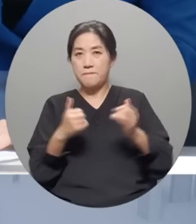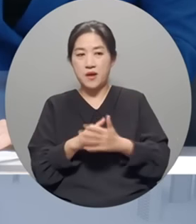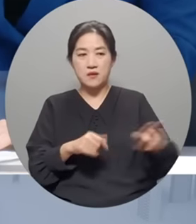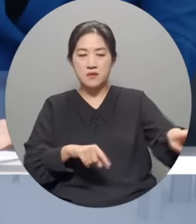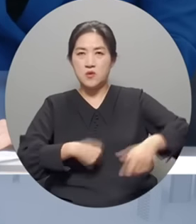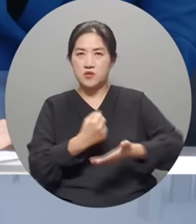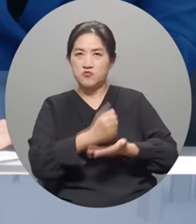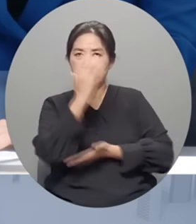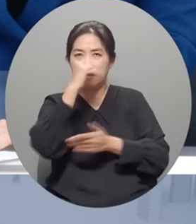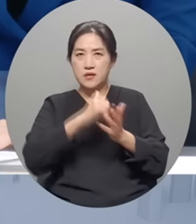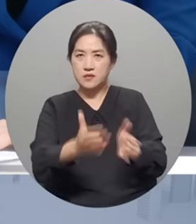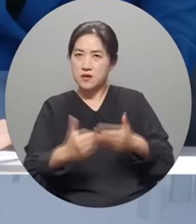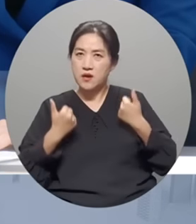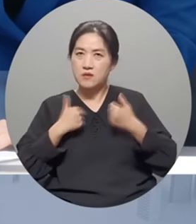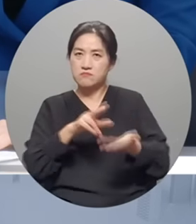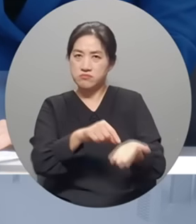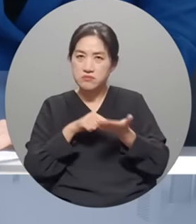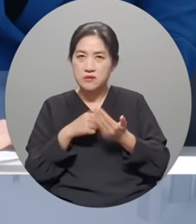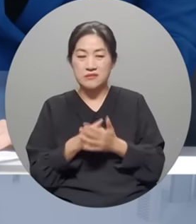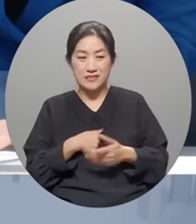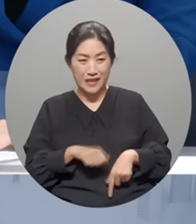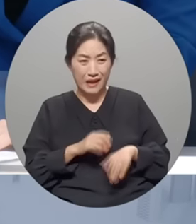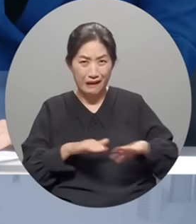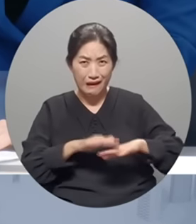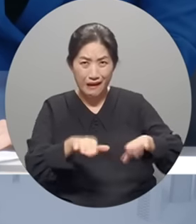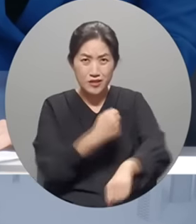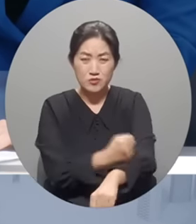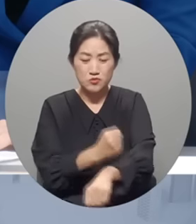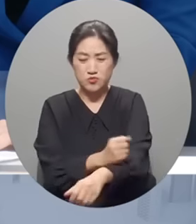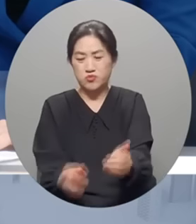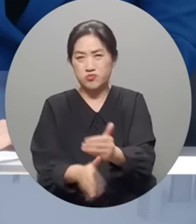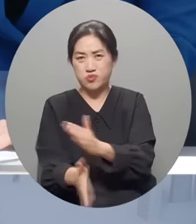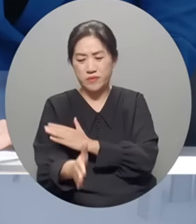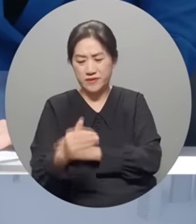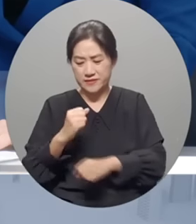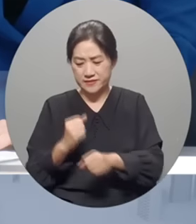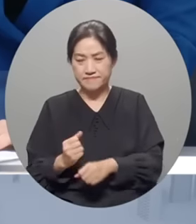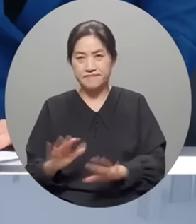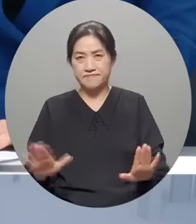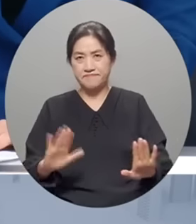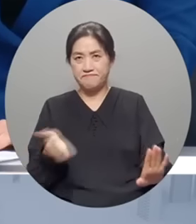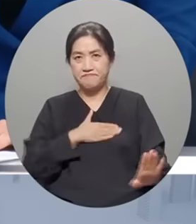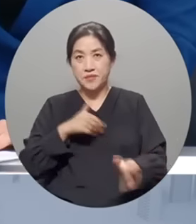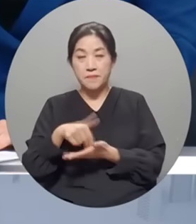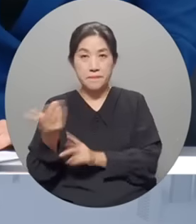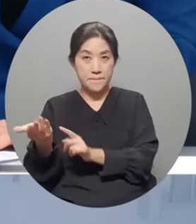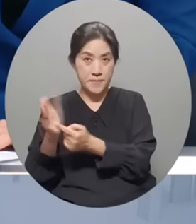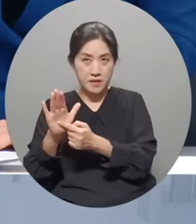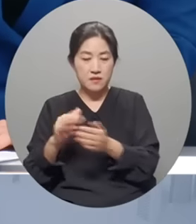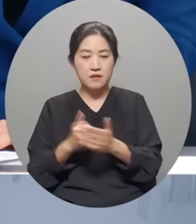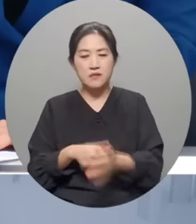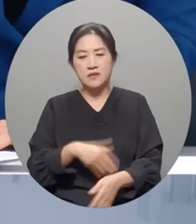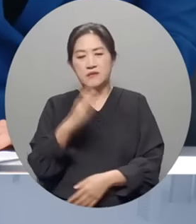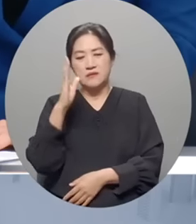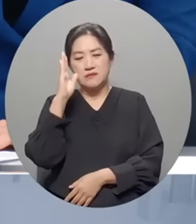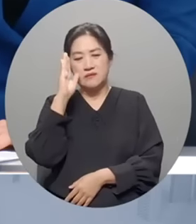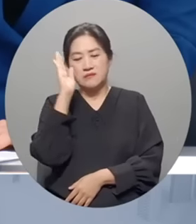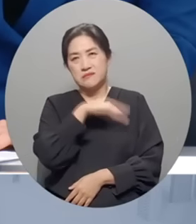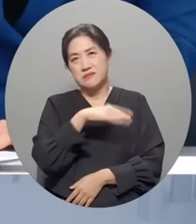주장이나 음해성 문제 제기에 일일이 대응을 해야 하냐며 불쾌감을 드러내기도 했습니다. 대체로 대수로운 일이